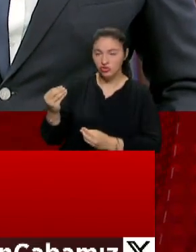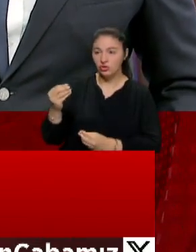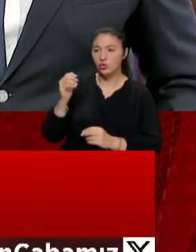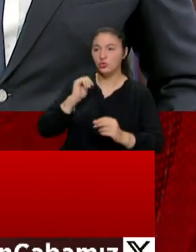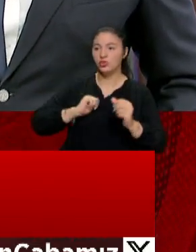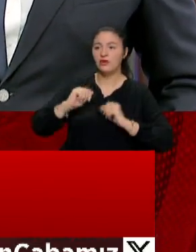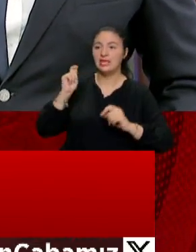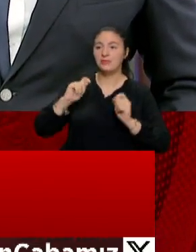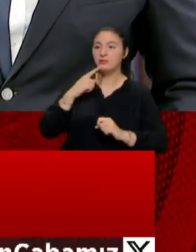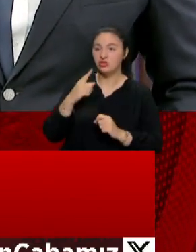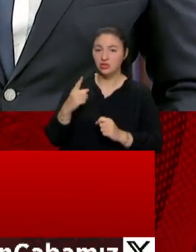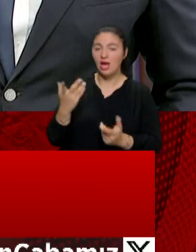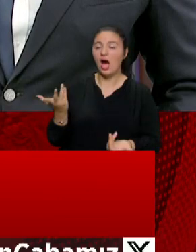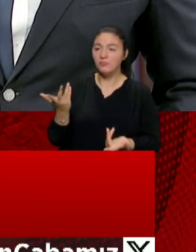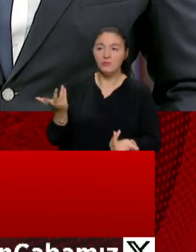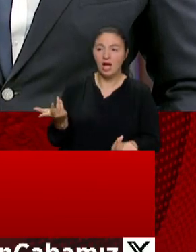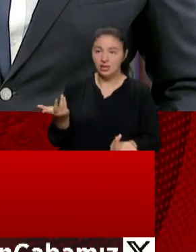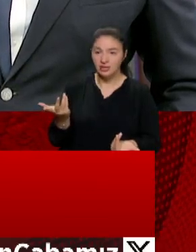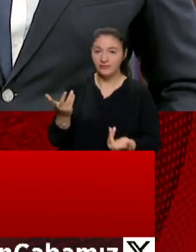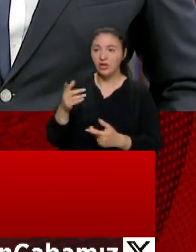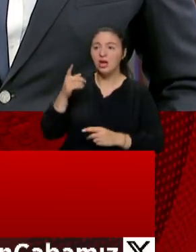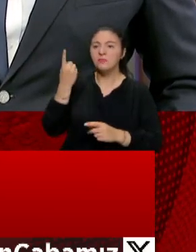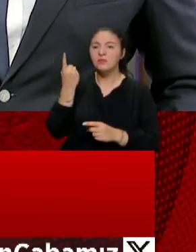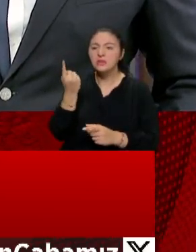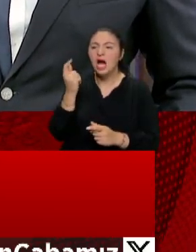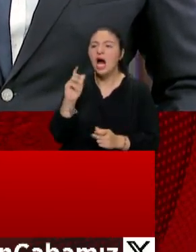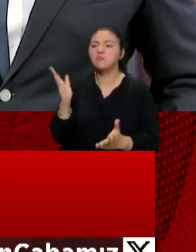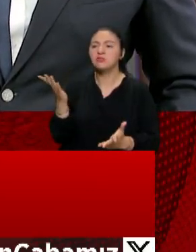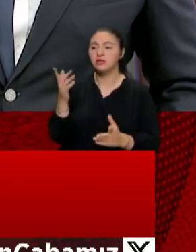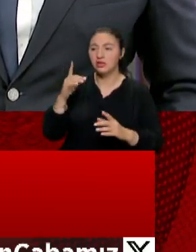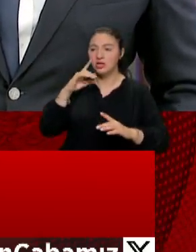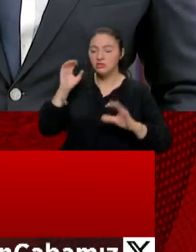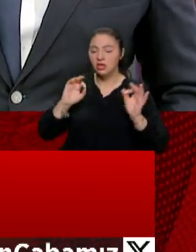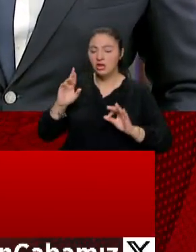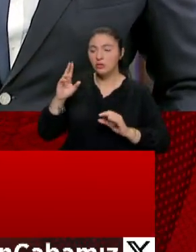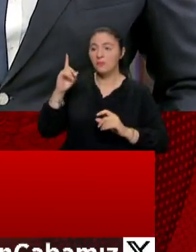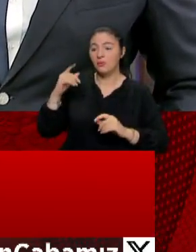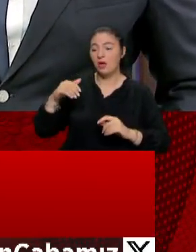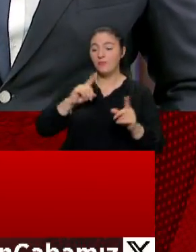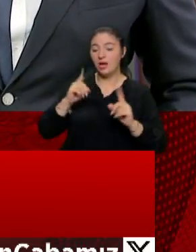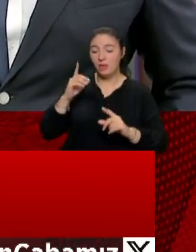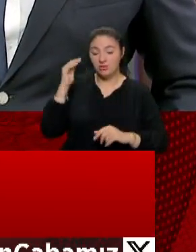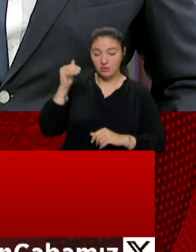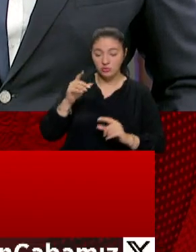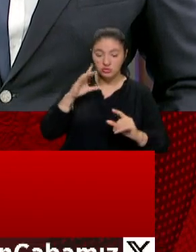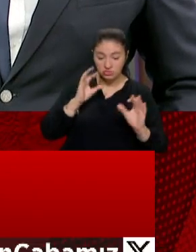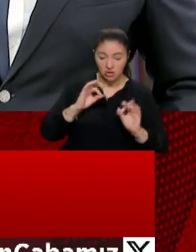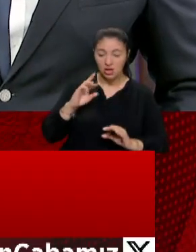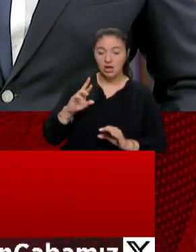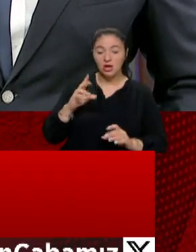üniversite yapılsın diye ama maalesef kivi bile çakılmamış sayıştığa gelmiş incelemiş Demiş ki bunları alın Buradan